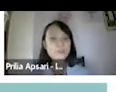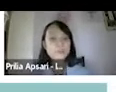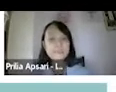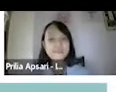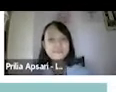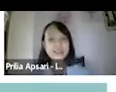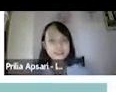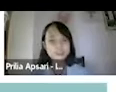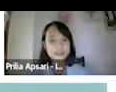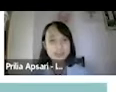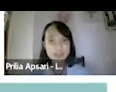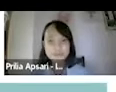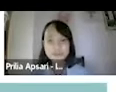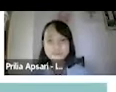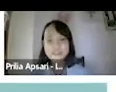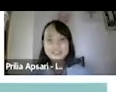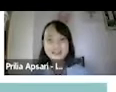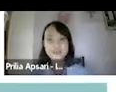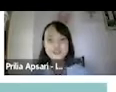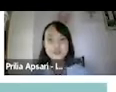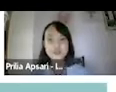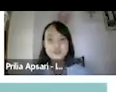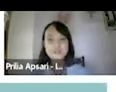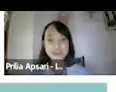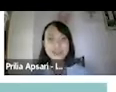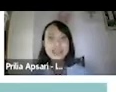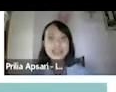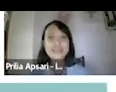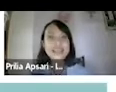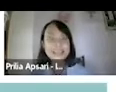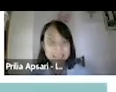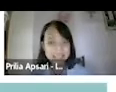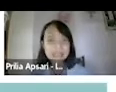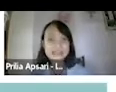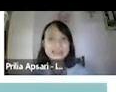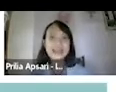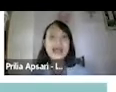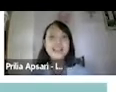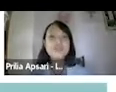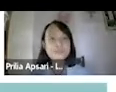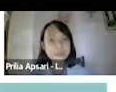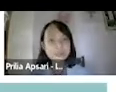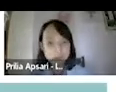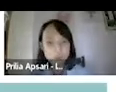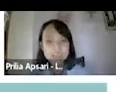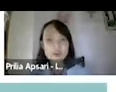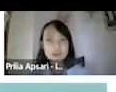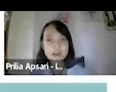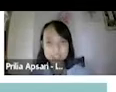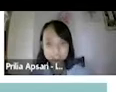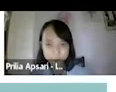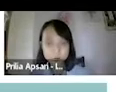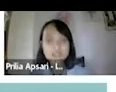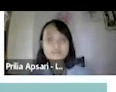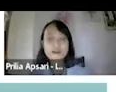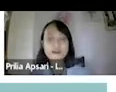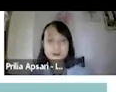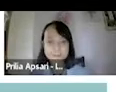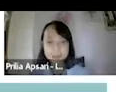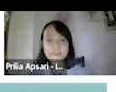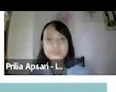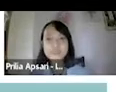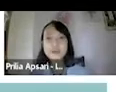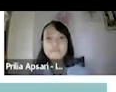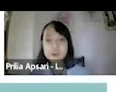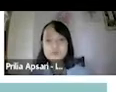Beliau juga pernah menjadi narasumber dalam beberapa acara workshop dan juta dan yang terakhir adalah ada Bapak Tubagus Haryo Hardianto Selamat